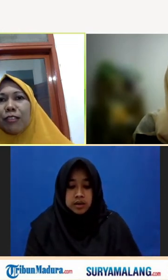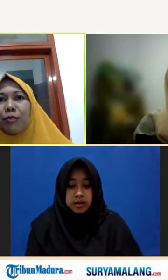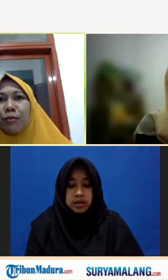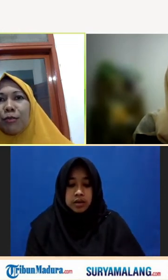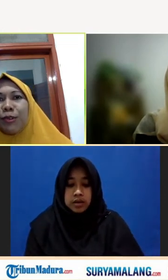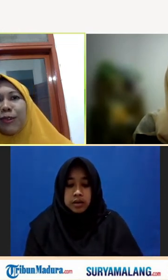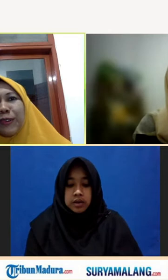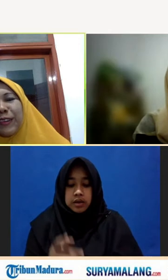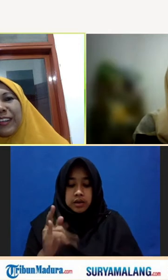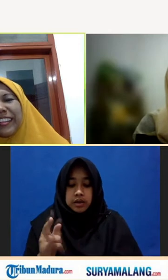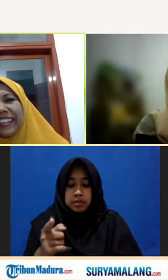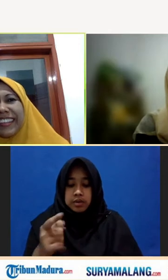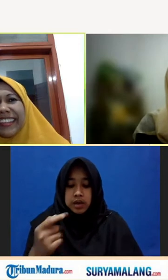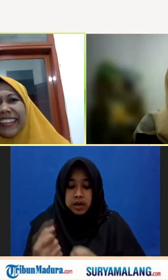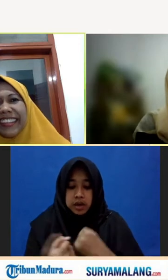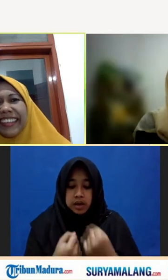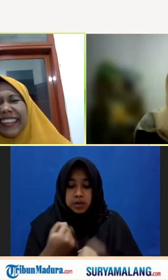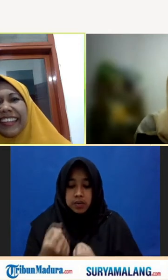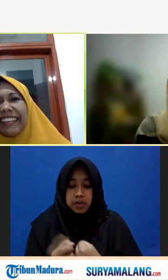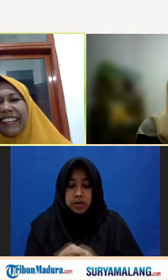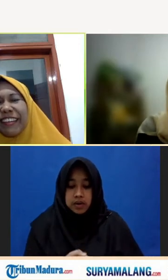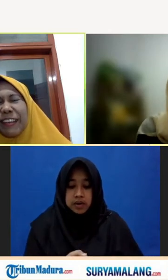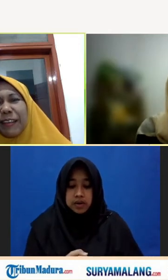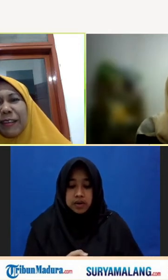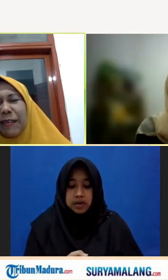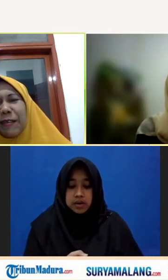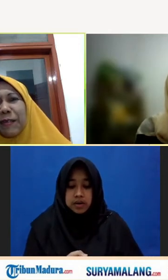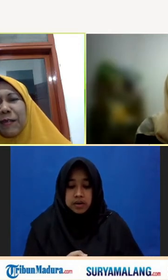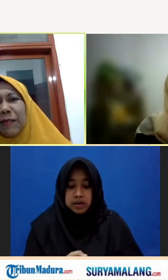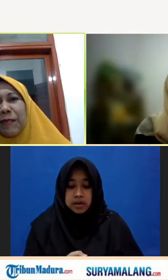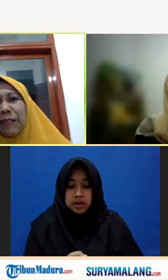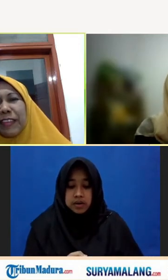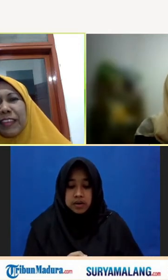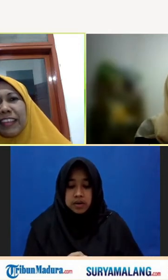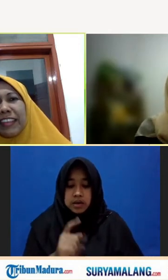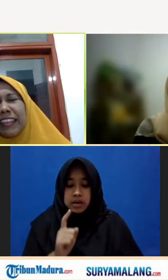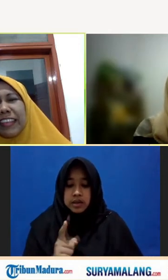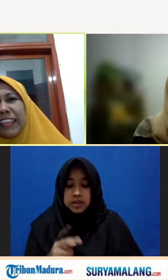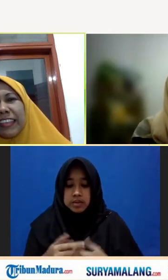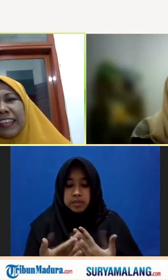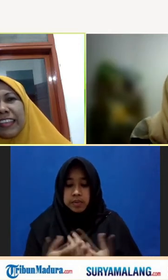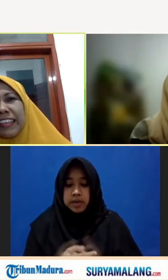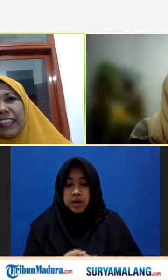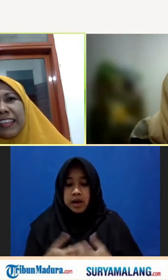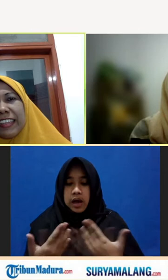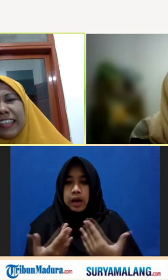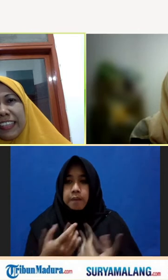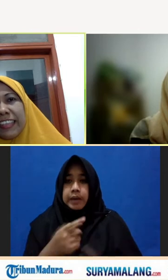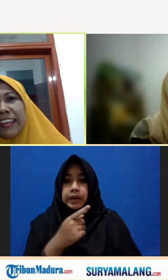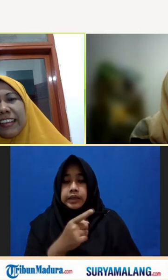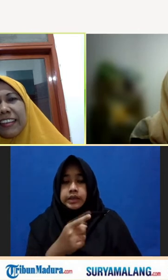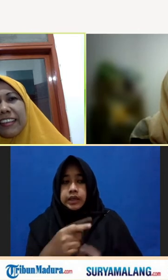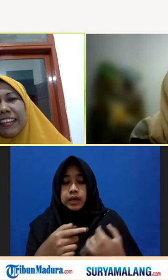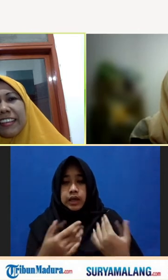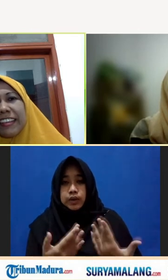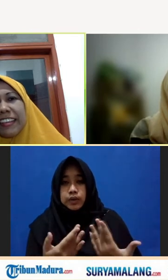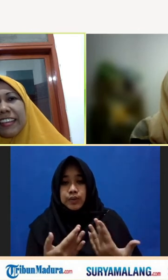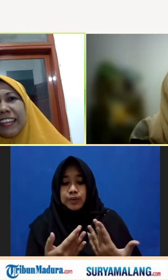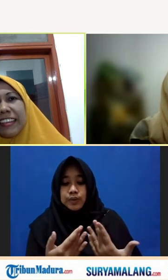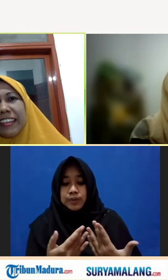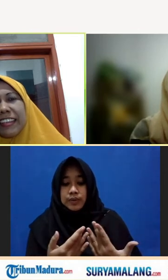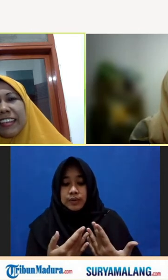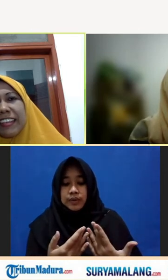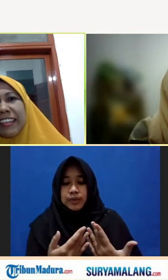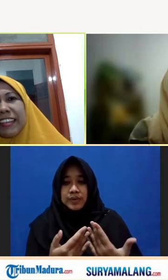lakukan gitu loh, Bu. Nah, karena apa yang ada di sana ya